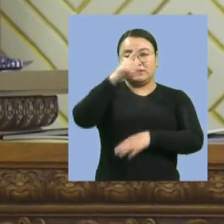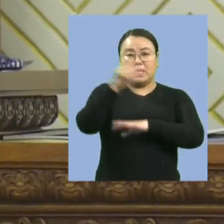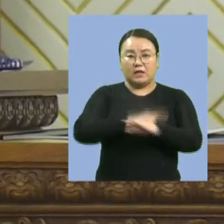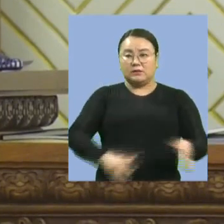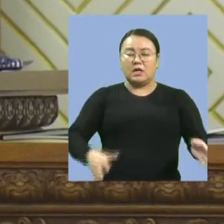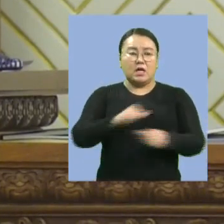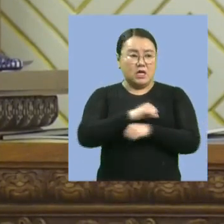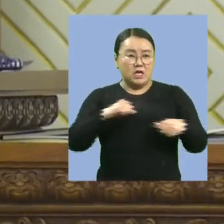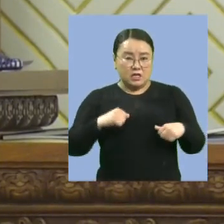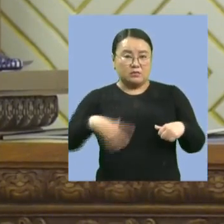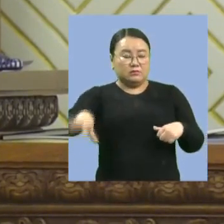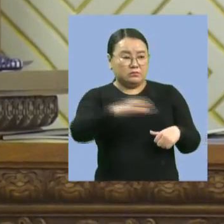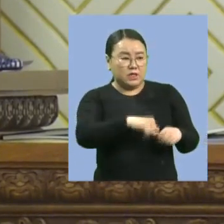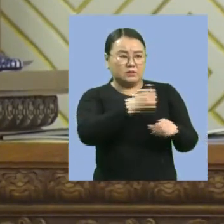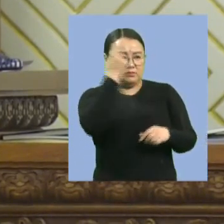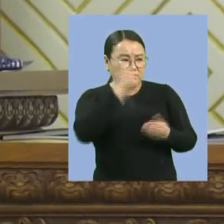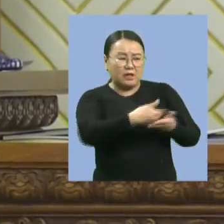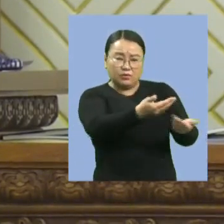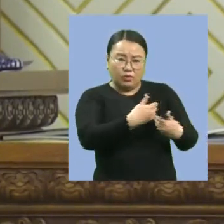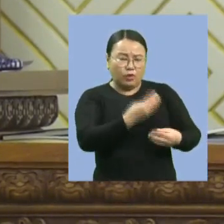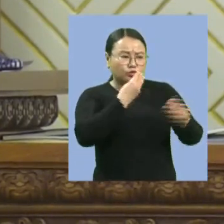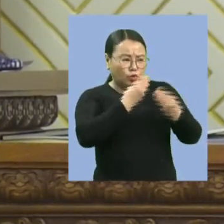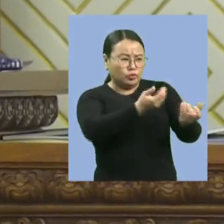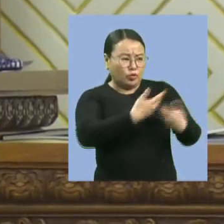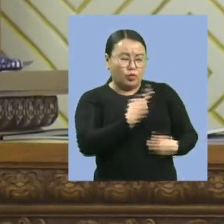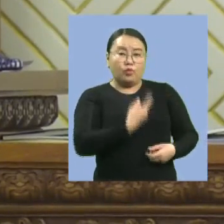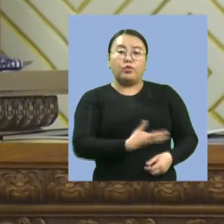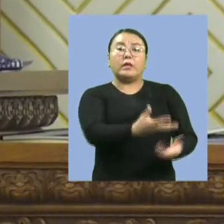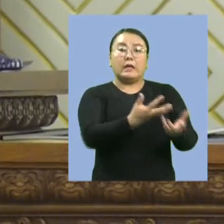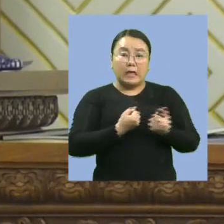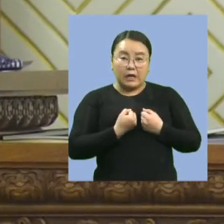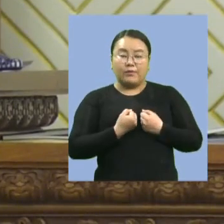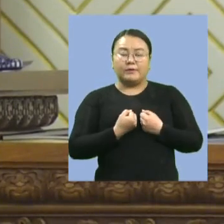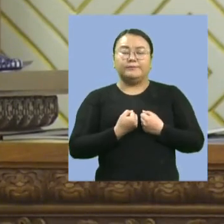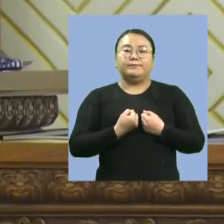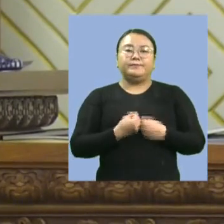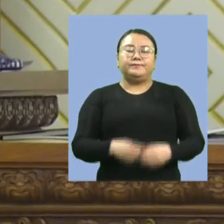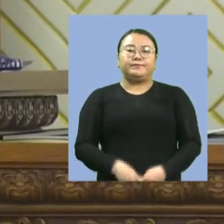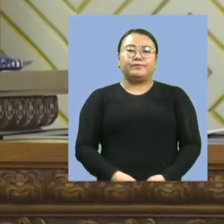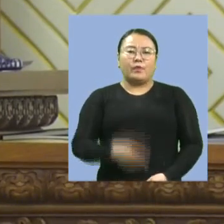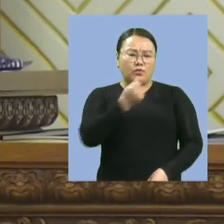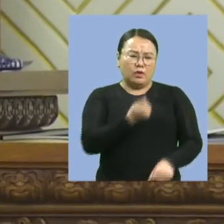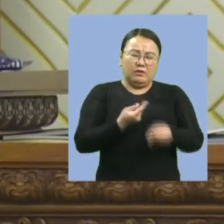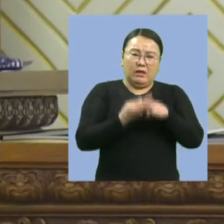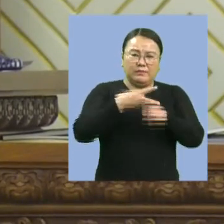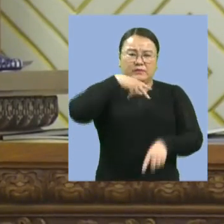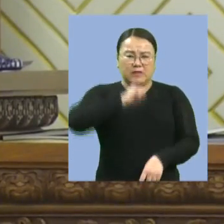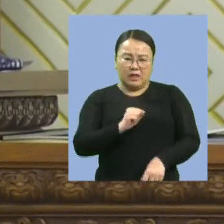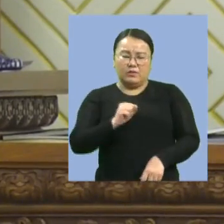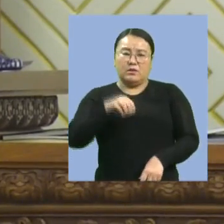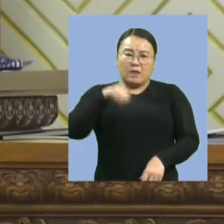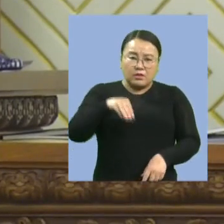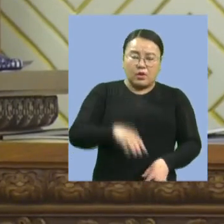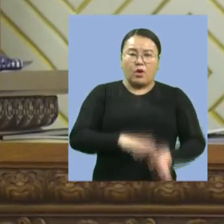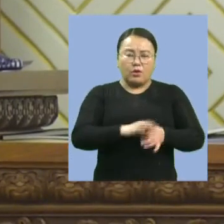зохино. Засгийн газар ч гэсэн ард иргэдээс гарч байгаа асуудлуудын санал шүүмжлэлийг хүлээн авч ялангуяа үнийн